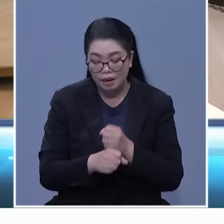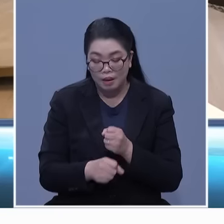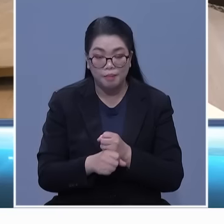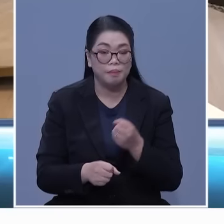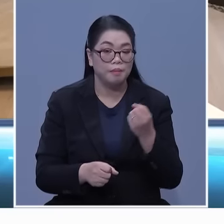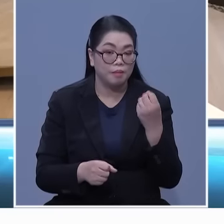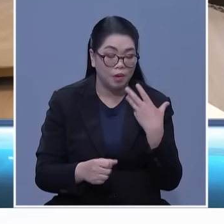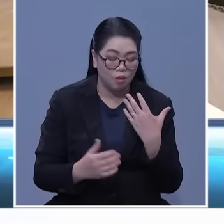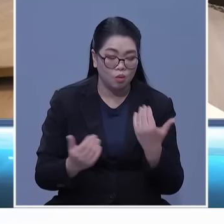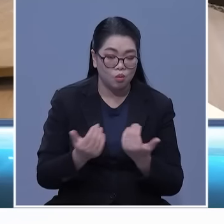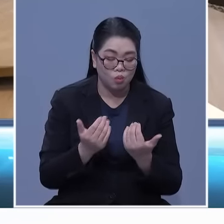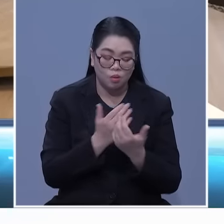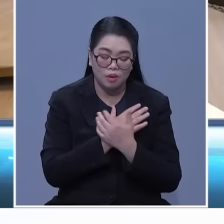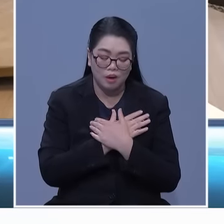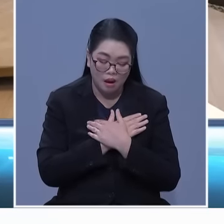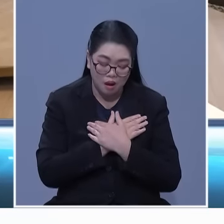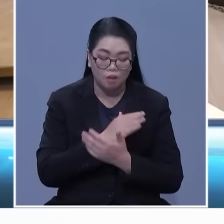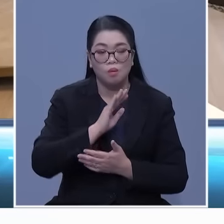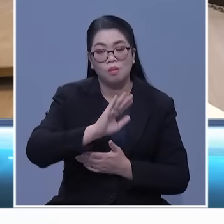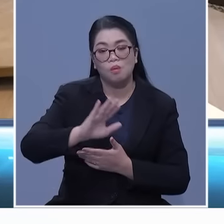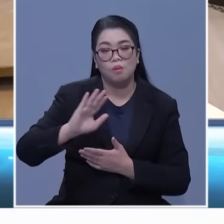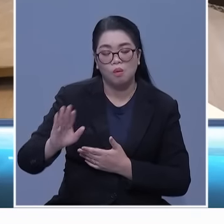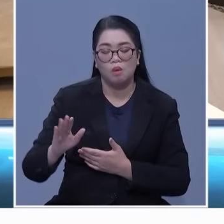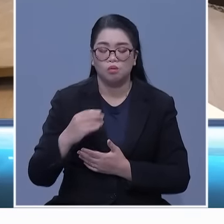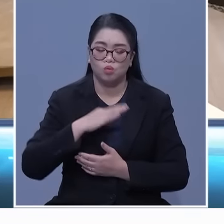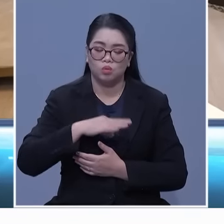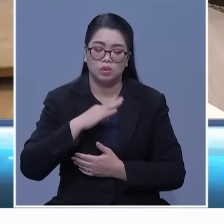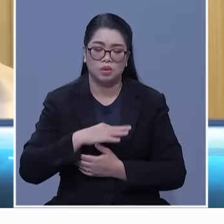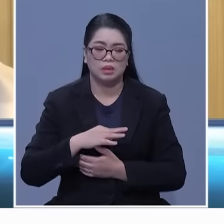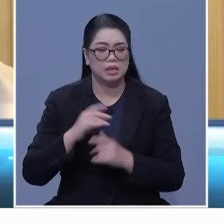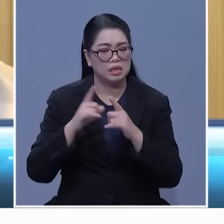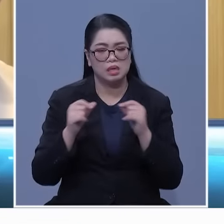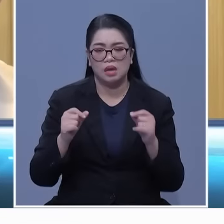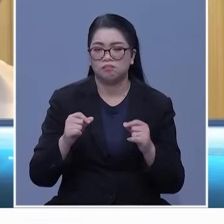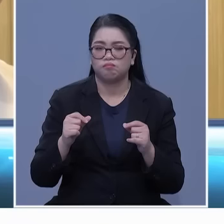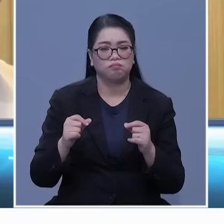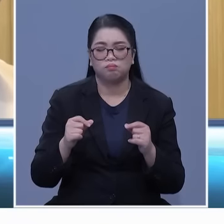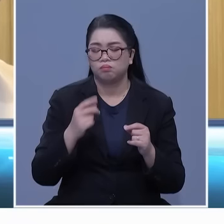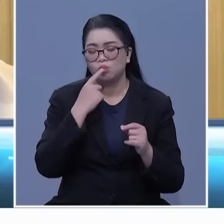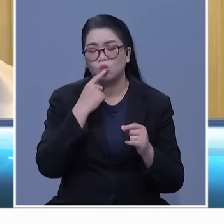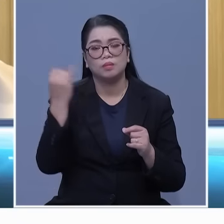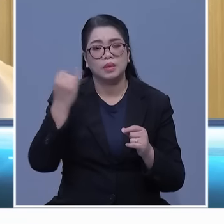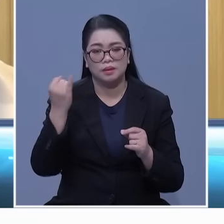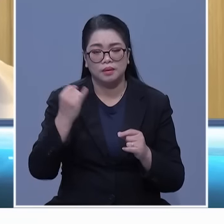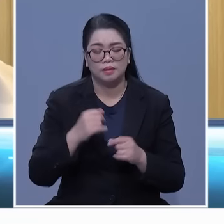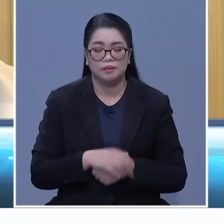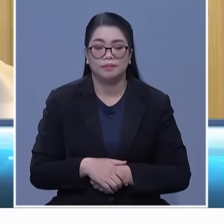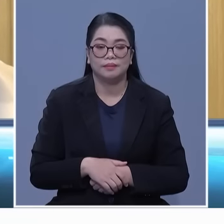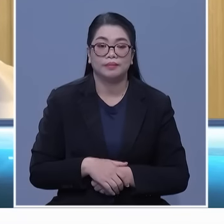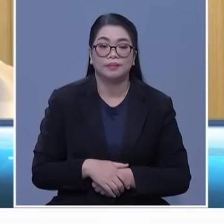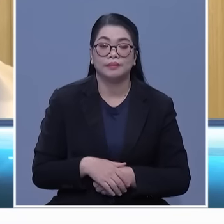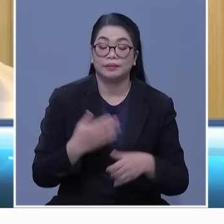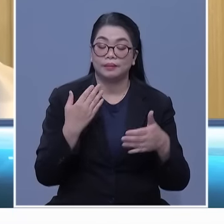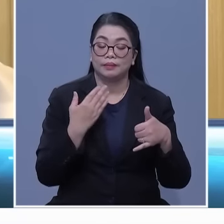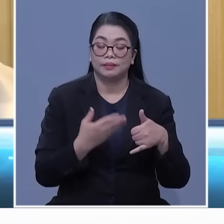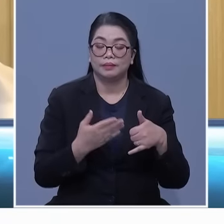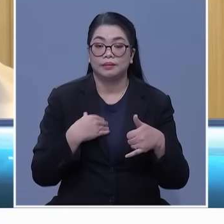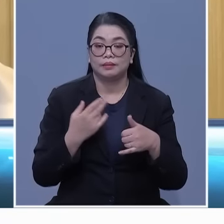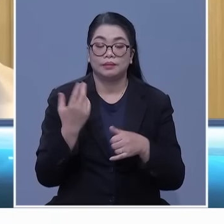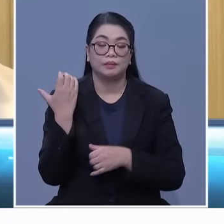าเป็นลูกรักของลุงป้อมก็เป็นเรื่องเสียมารยาทค่ะ นี่คุณศิระบอกแบบนี้แล้วทางคุณวันเองเนี่ยล่าสุดมีการไล